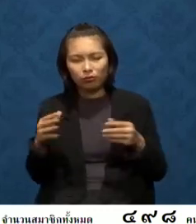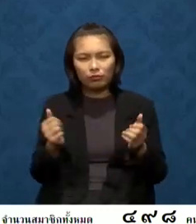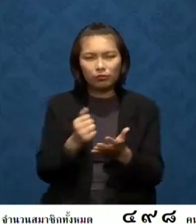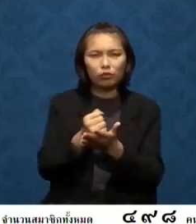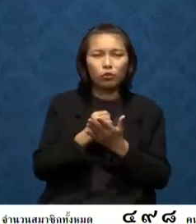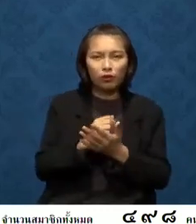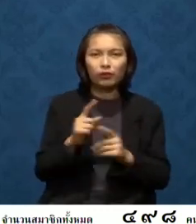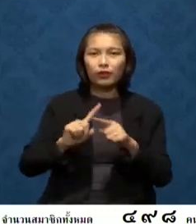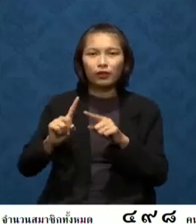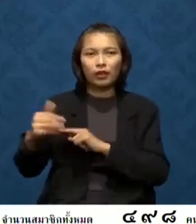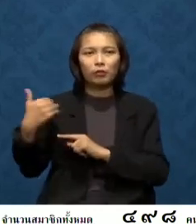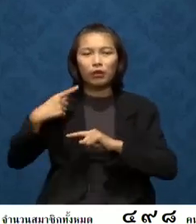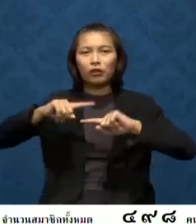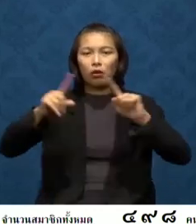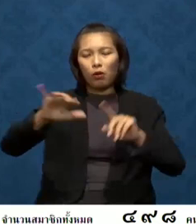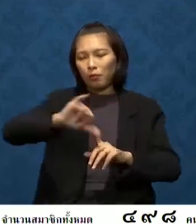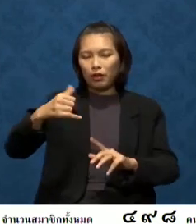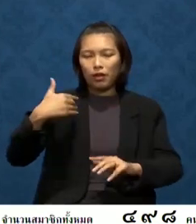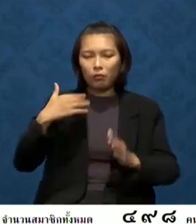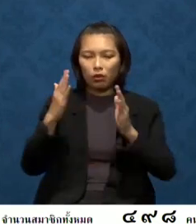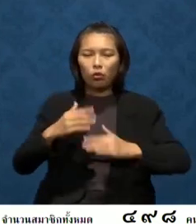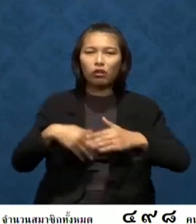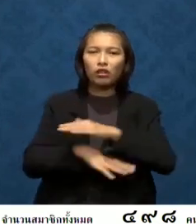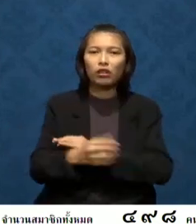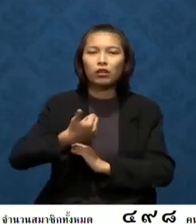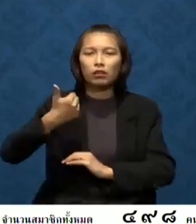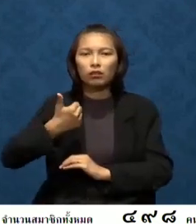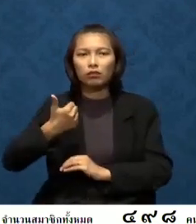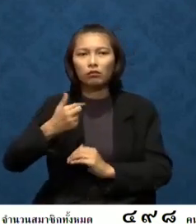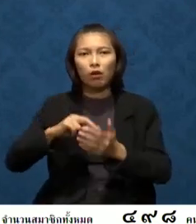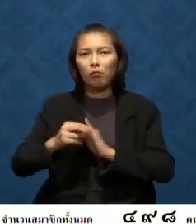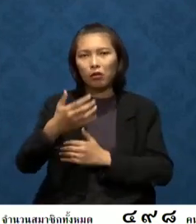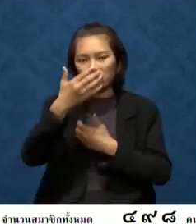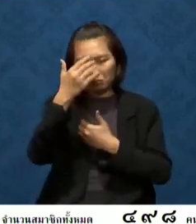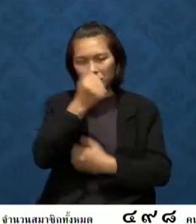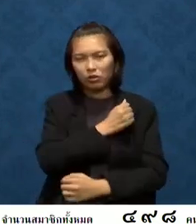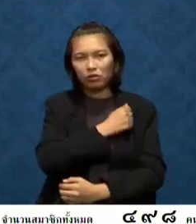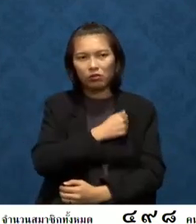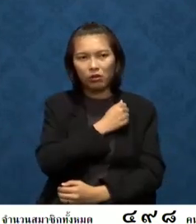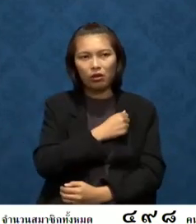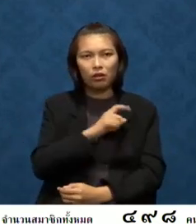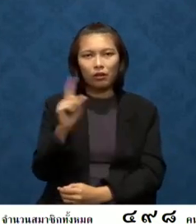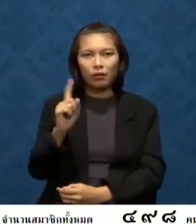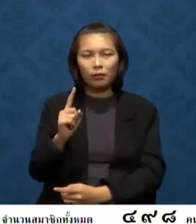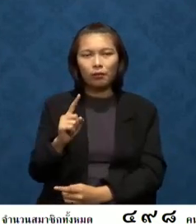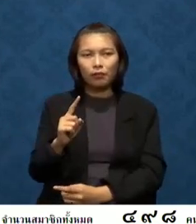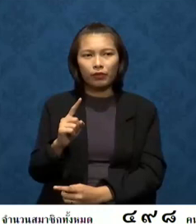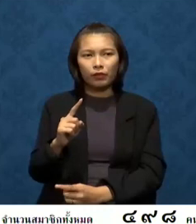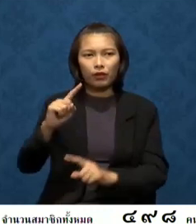แต่ในบางกรณีของผู้ลี้ภัยเนี่ยนะครับมันเป็นเรื่องซึ่งน่าเศร้าตั้งแต่เดือนมกราค